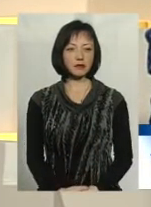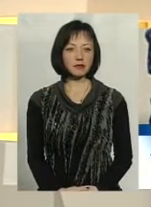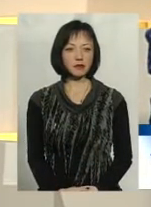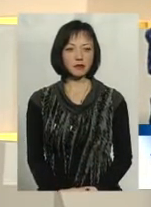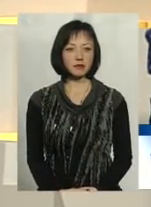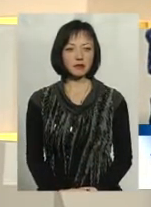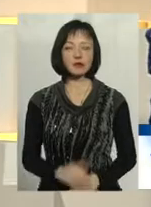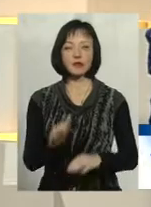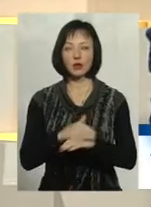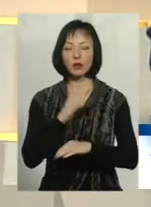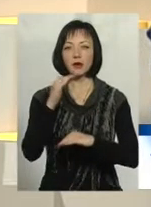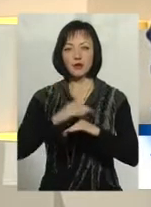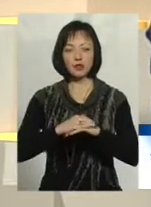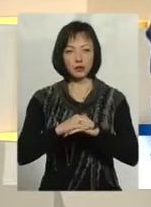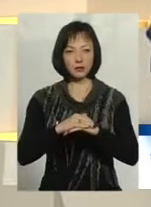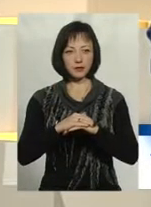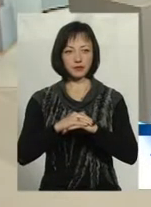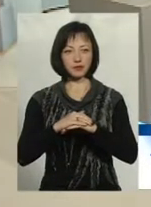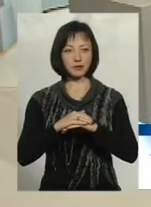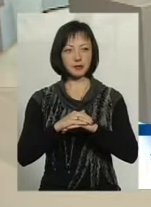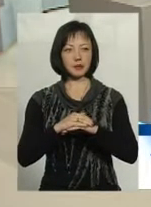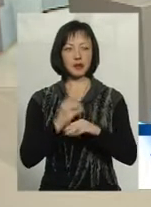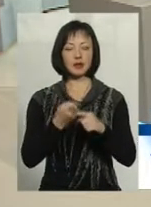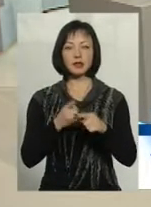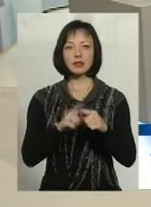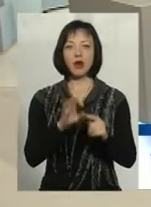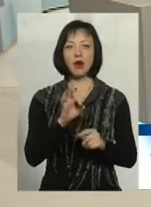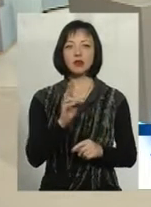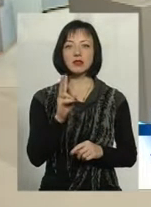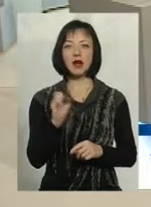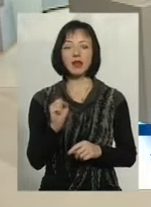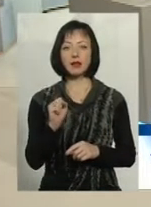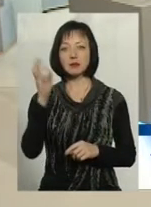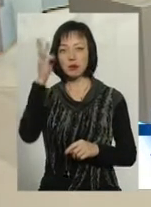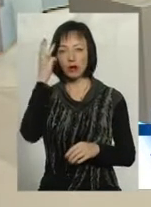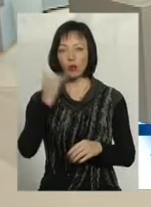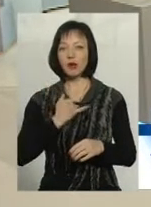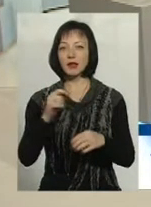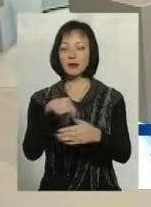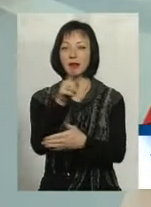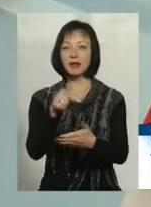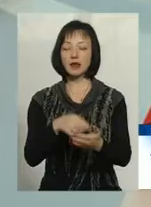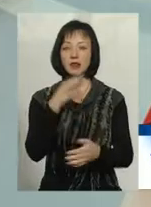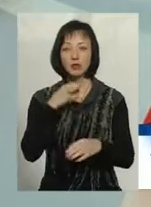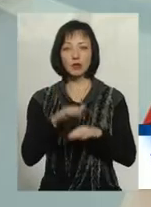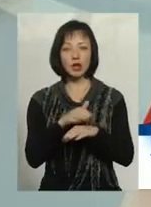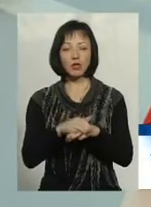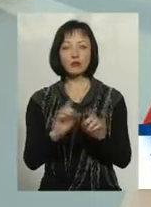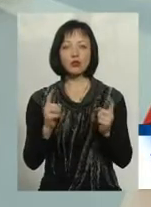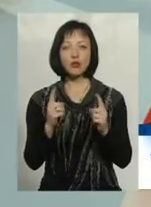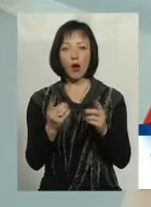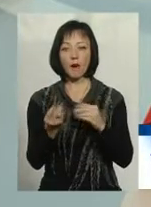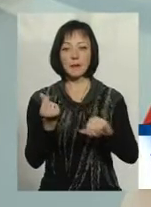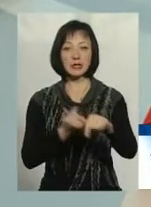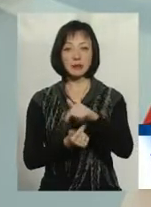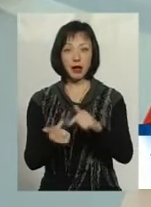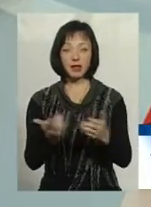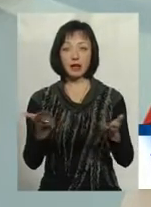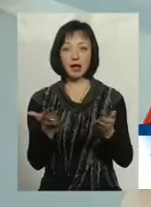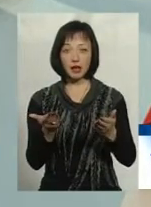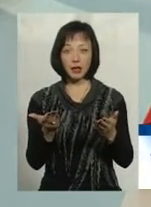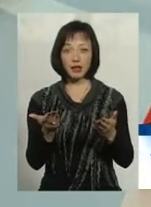чи пана Юрія, я маю на увазі ті передачі, котрі стосуються роз'яснення